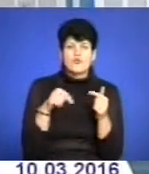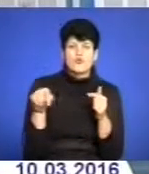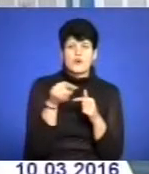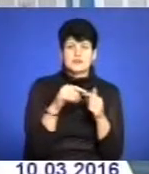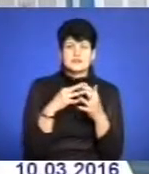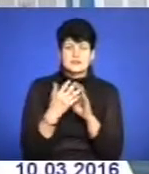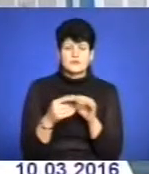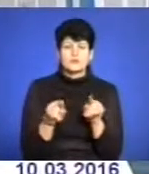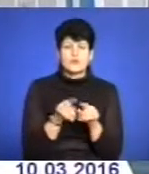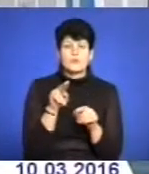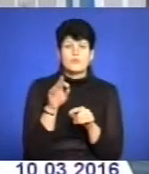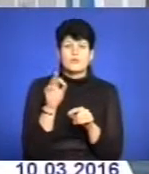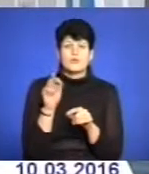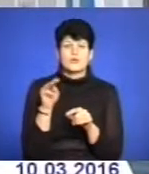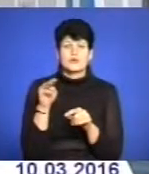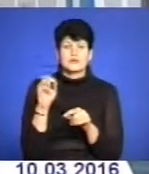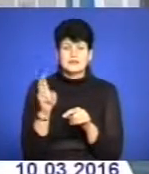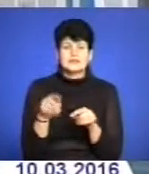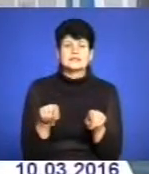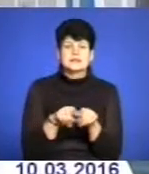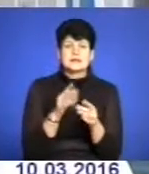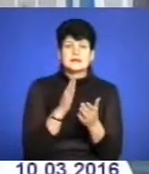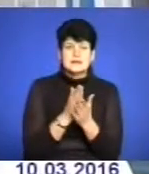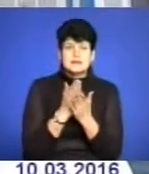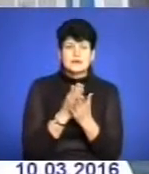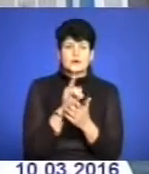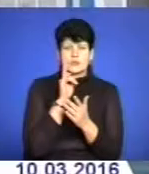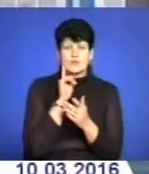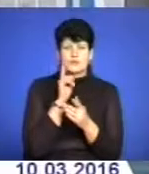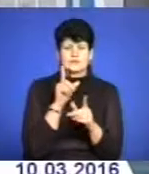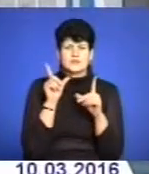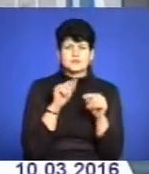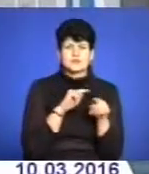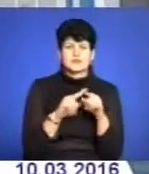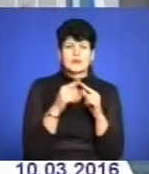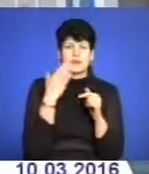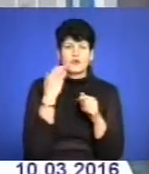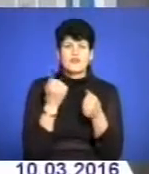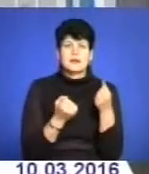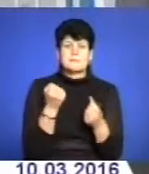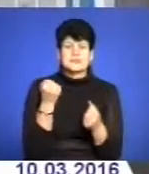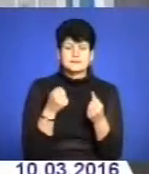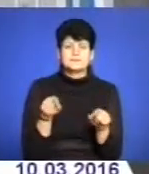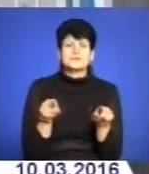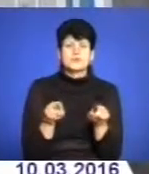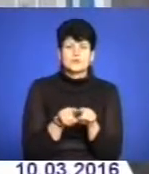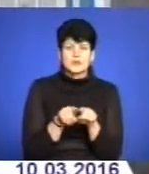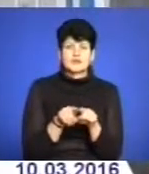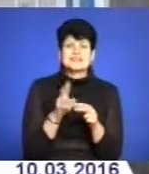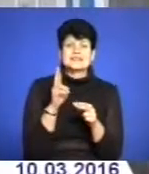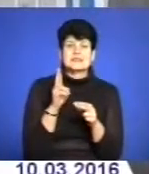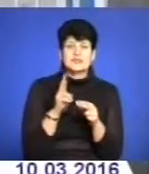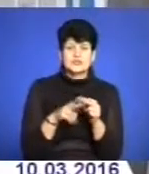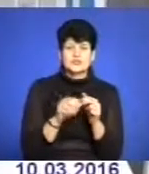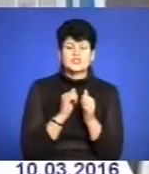так і в потоці. Так само буває, деколи молодь літає на легкових машинах. Так само, які закінчуються так